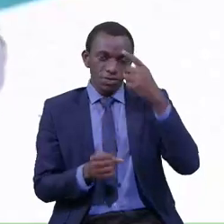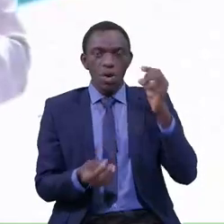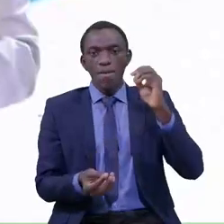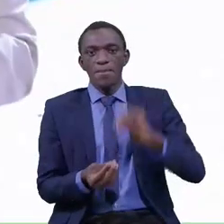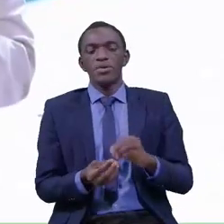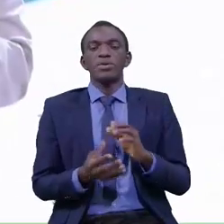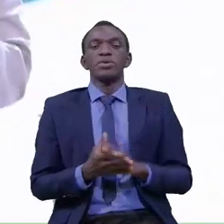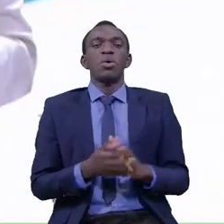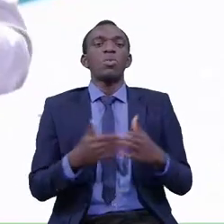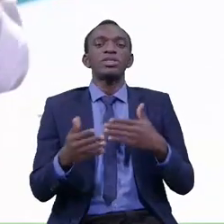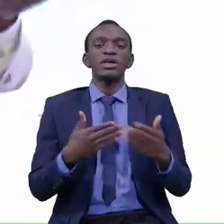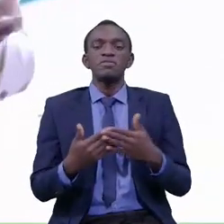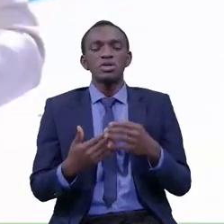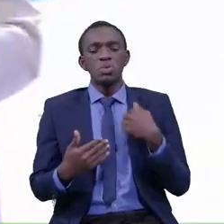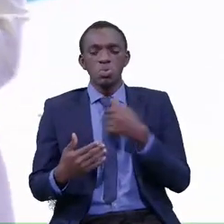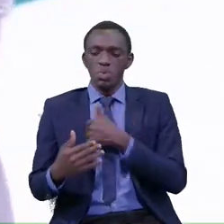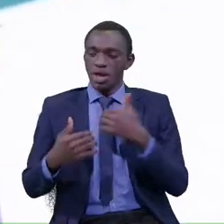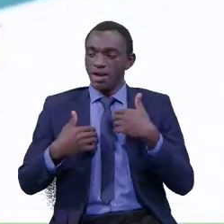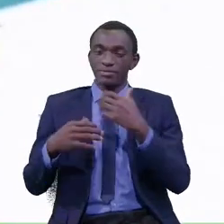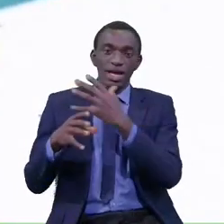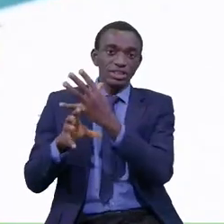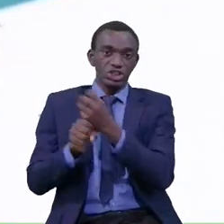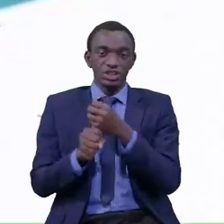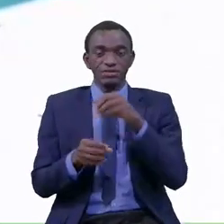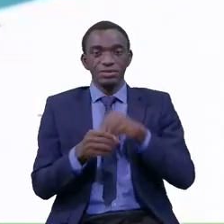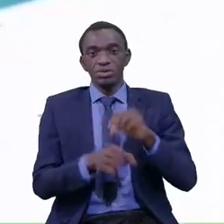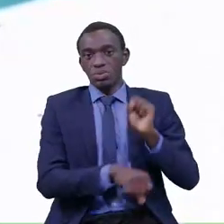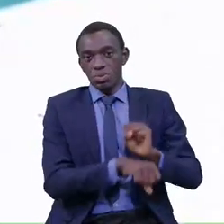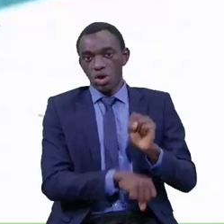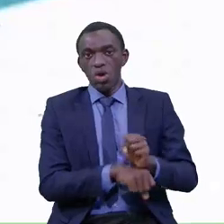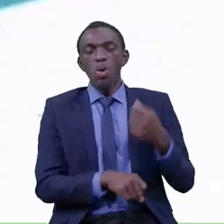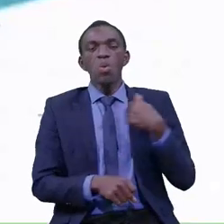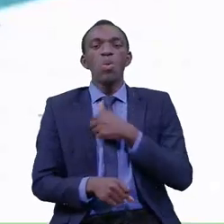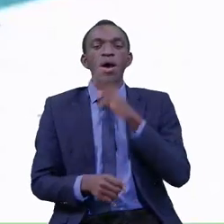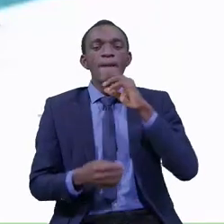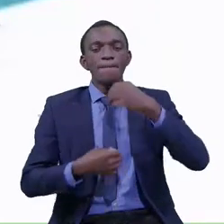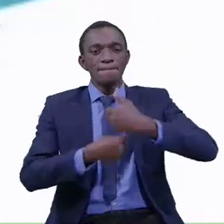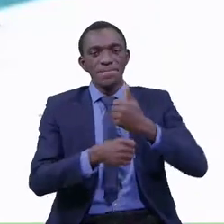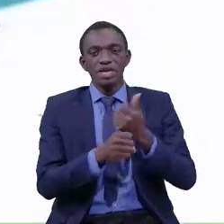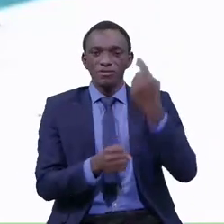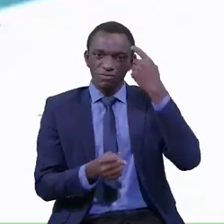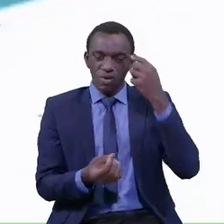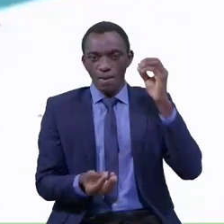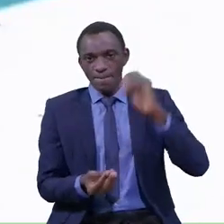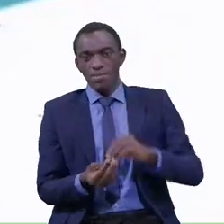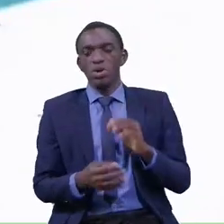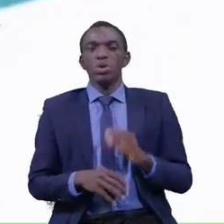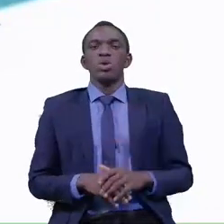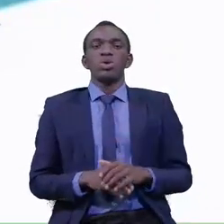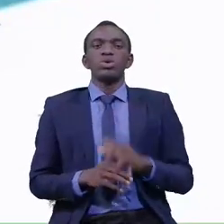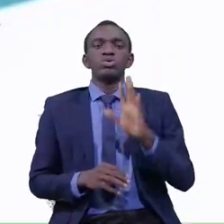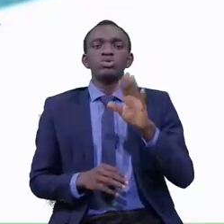Tout ce que nous avons réalisé dans le ministère, nous sommes faits pour avoir plus. Ainsi donc, vous devez penser à